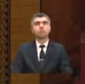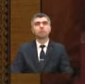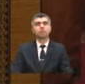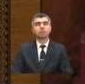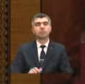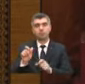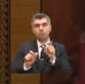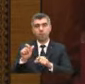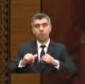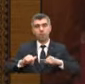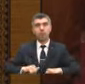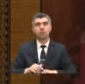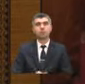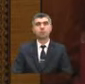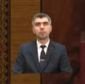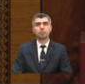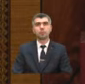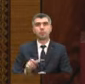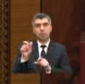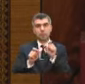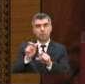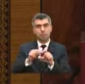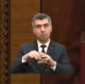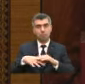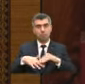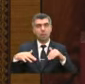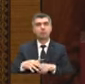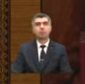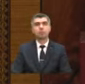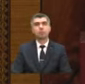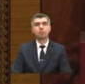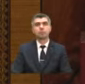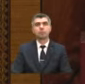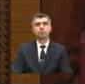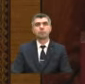السادة الوزراء المحترمون، السيدات والسادة النواب المحترمون،